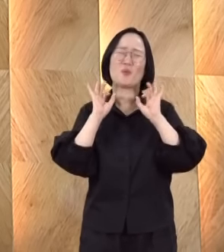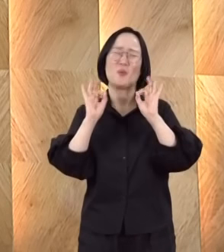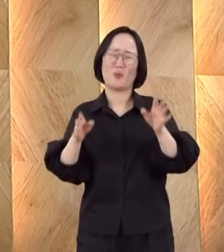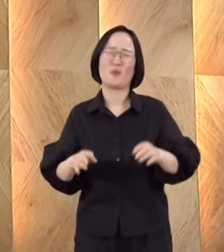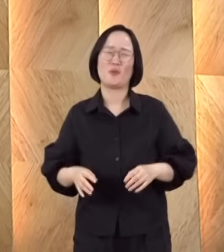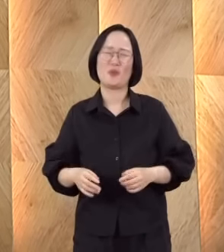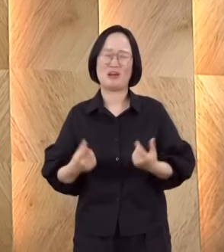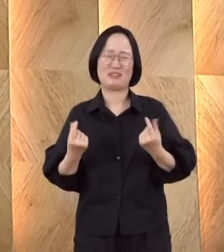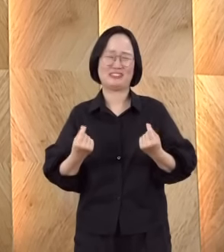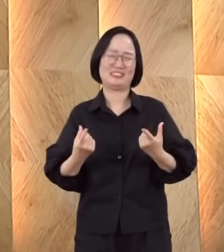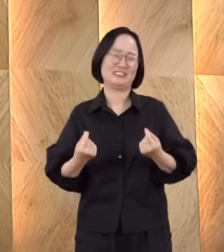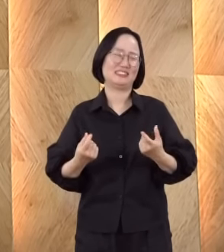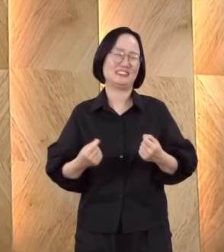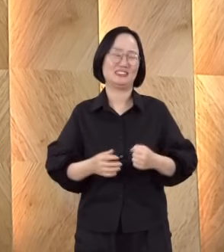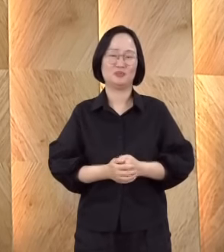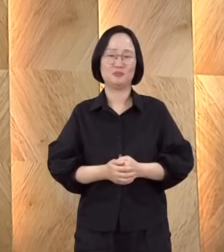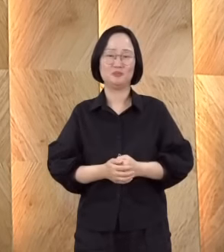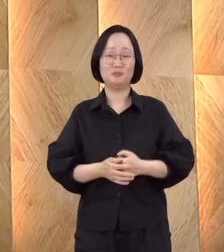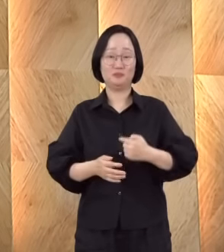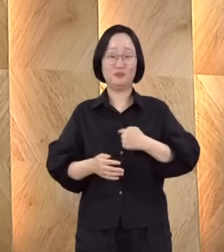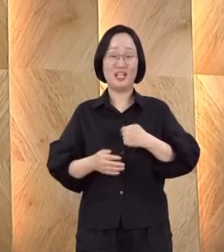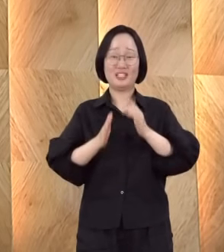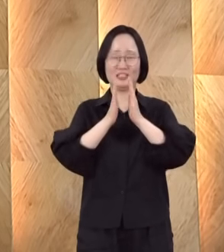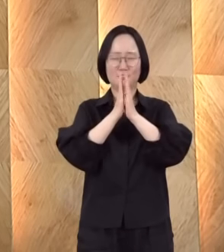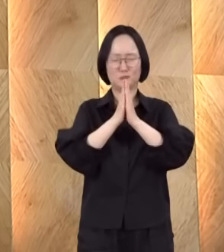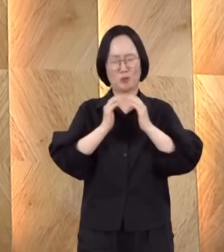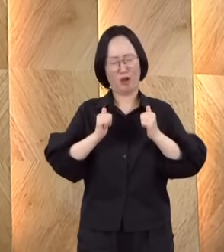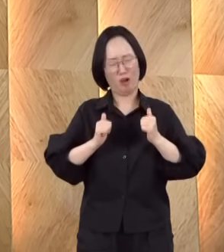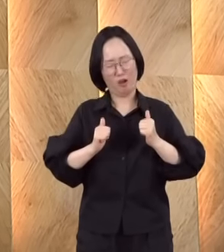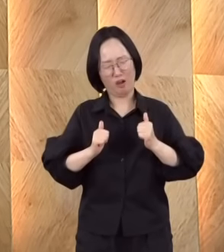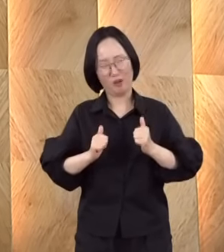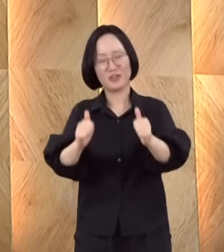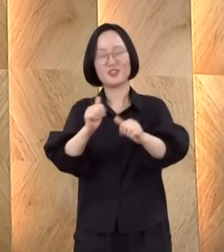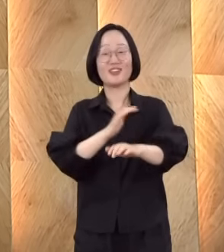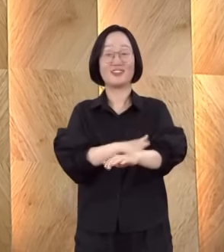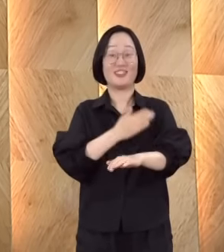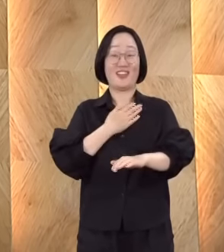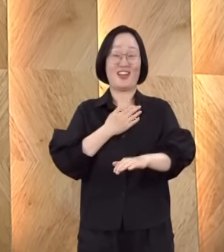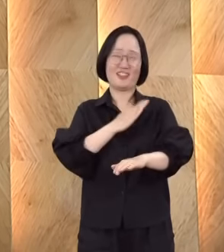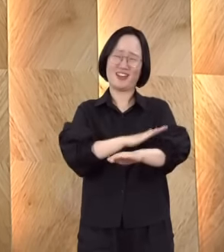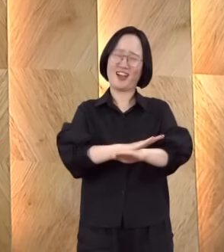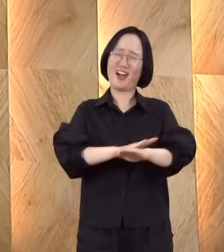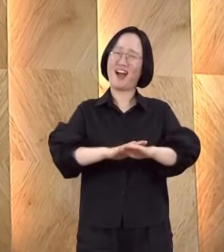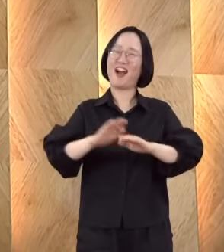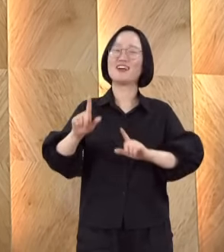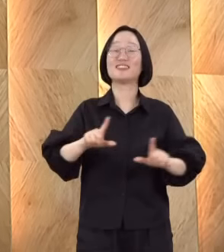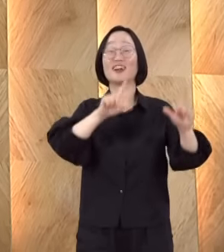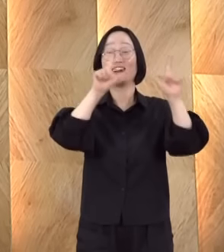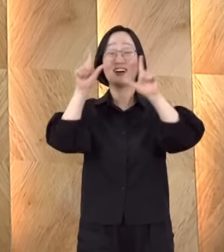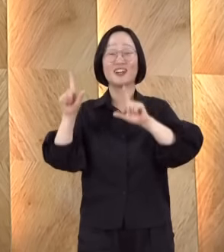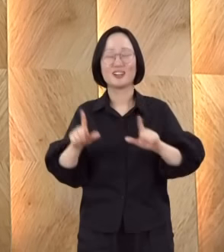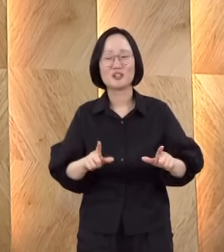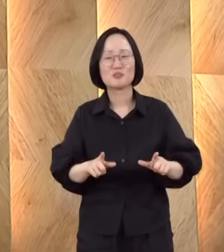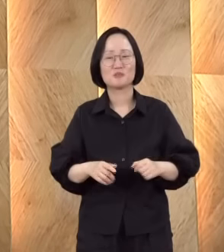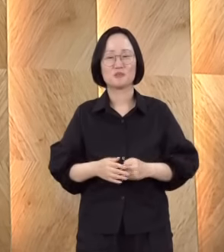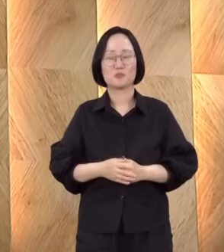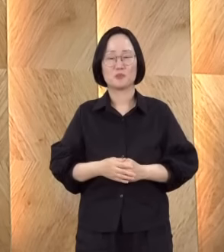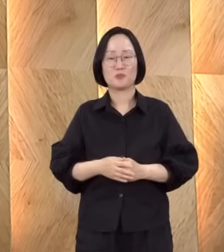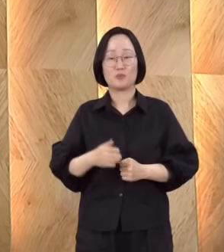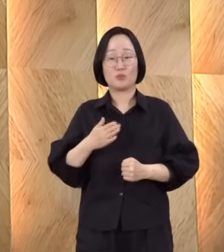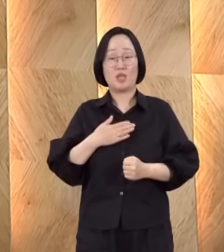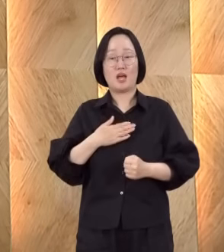내가 기도 열심히 해서 내가 잘되는 거 내가 기도 열심히 해서 내 마음이